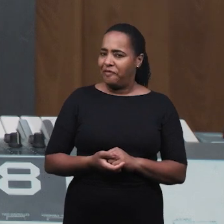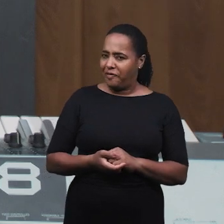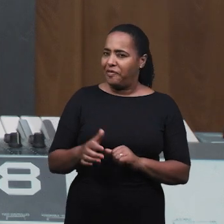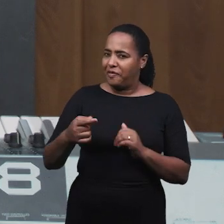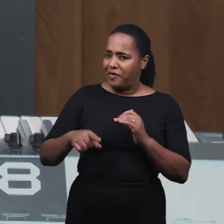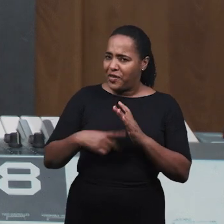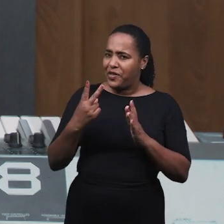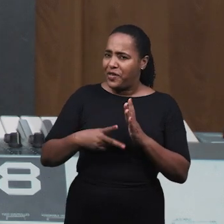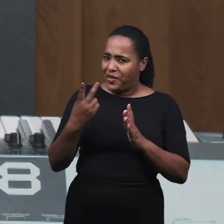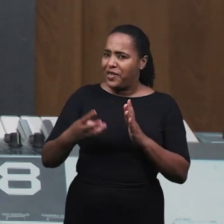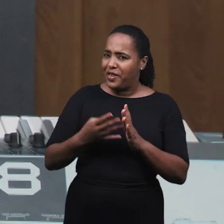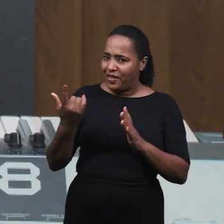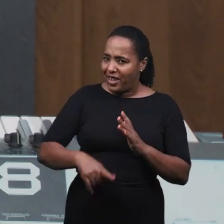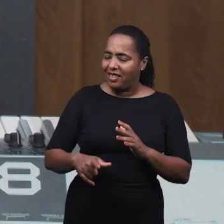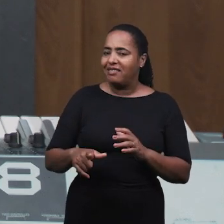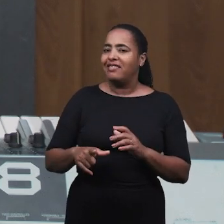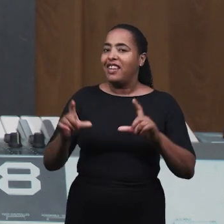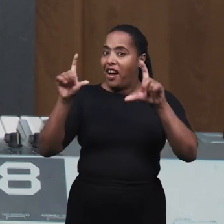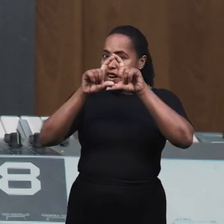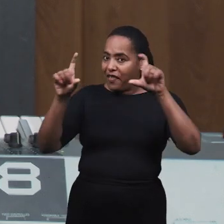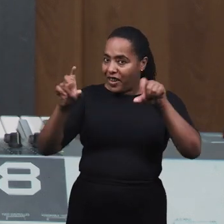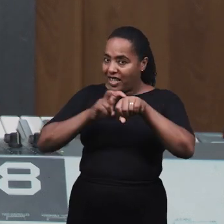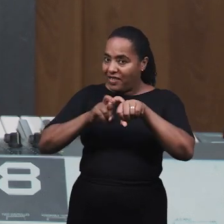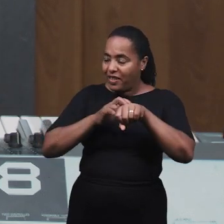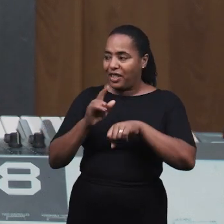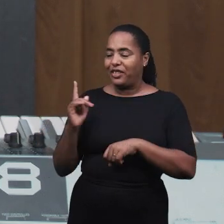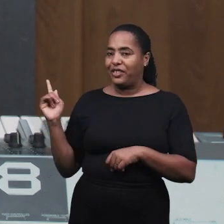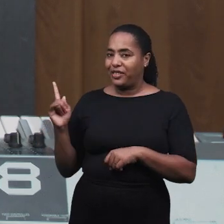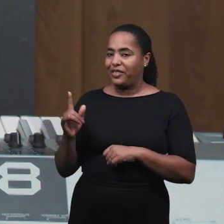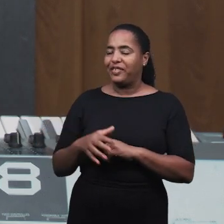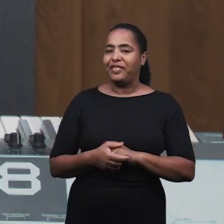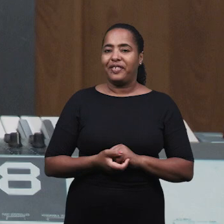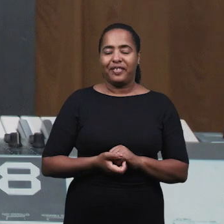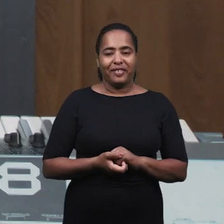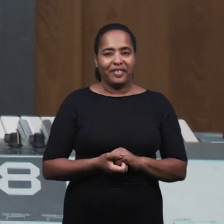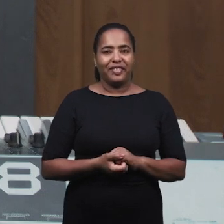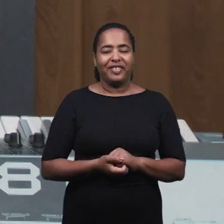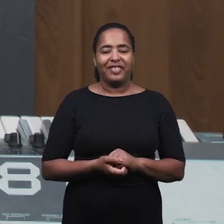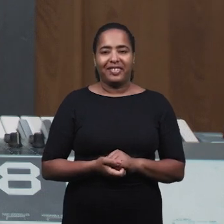Vous faites cette phrase plusieurs fois. Maintenant, la phrase verte.